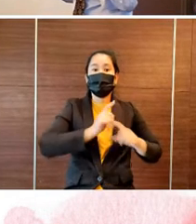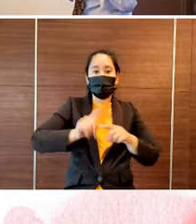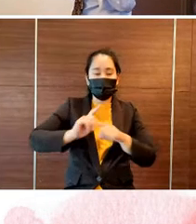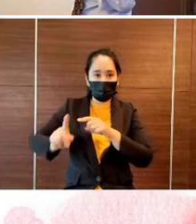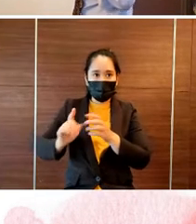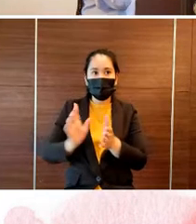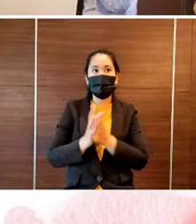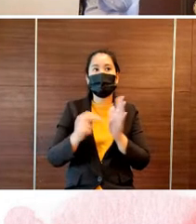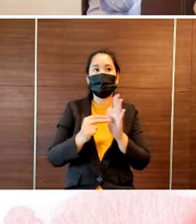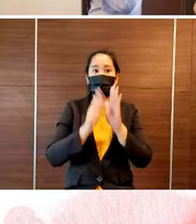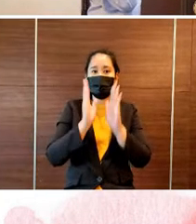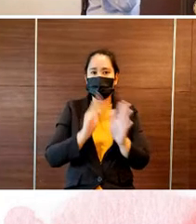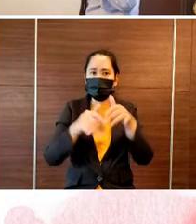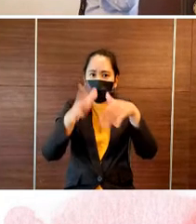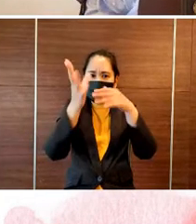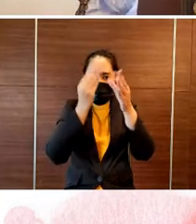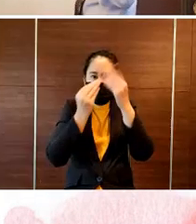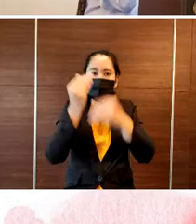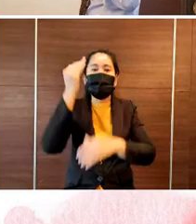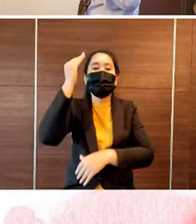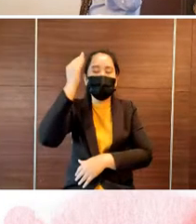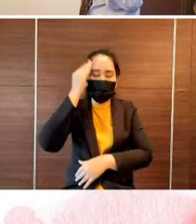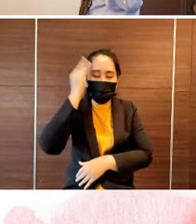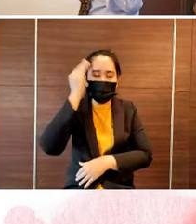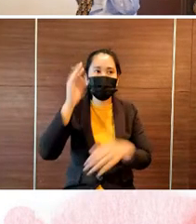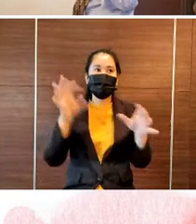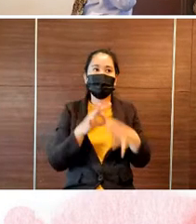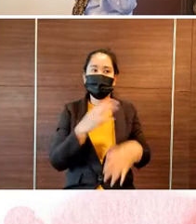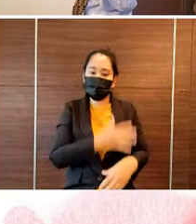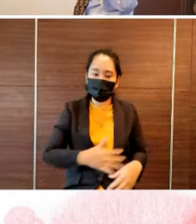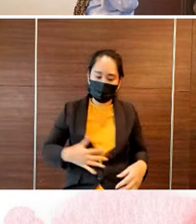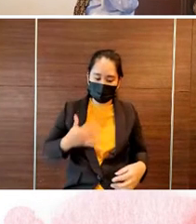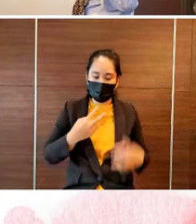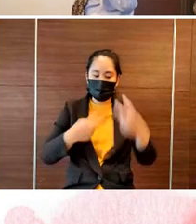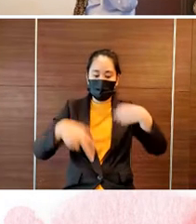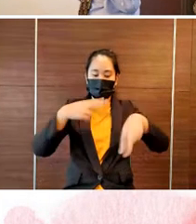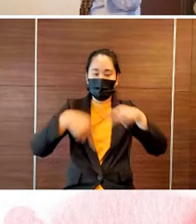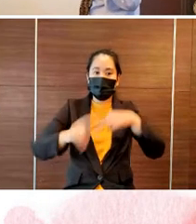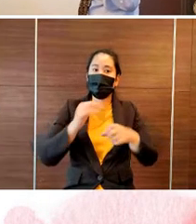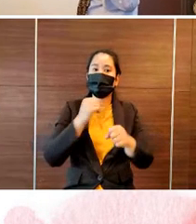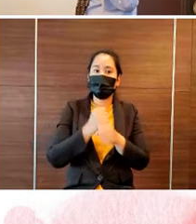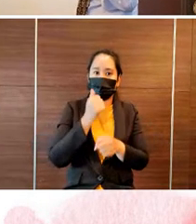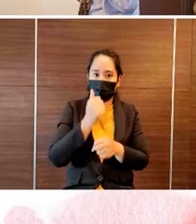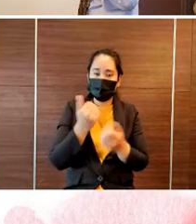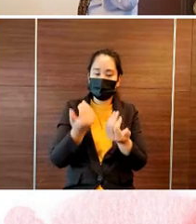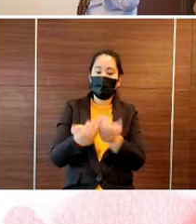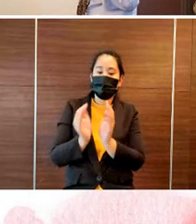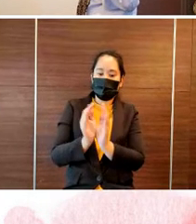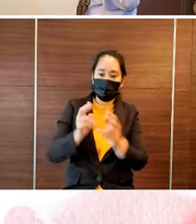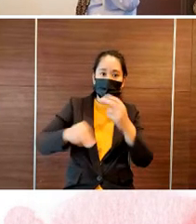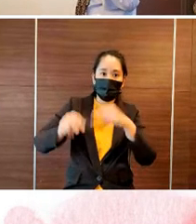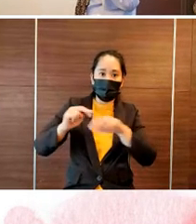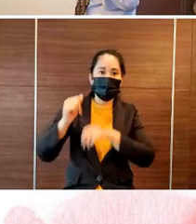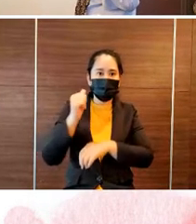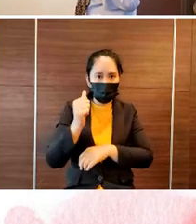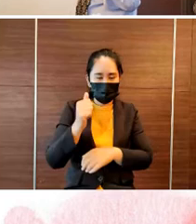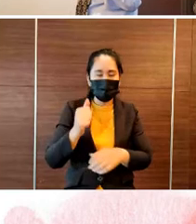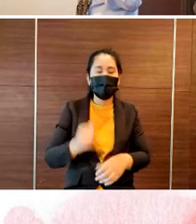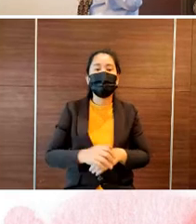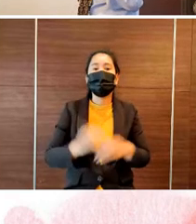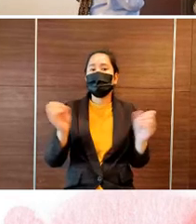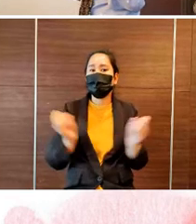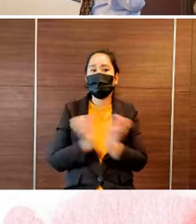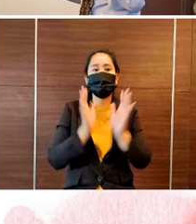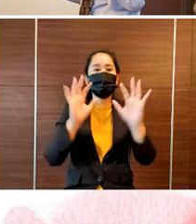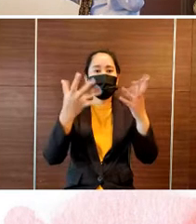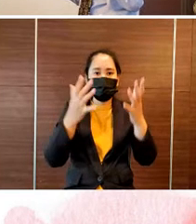ะประชาชนก็มีความรู้เกี่ยวกับโรคอ่ะเกี่ยวกับดูแลสุขภาพตัวเองดูแลญาติพี่น้องเขาไม่เสียหายมีกำไรอย่างเดียว